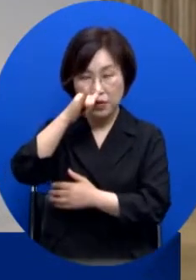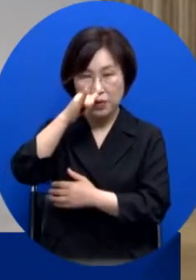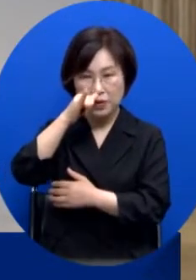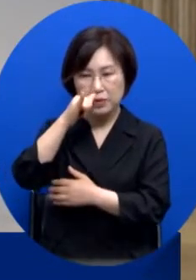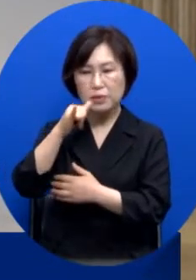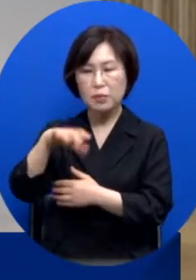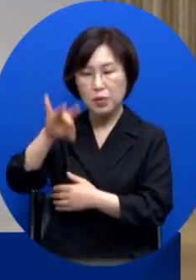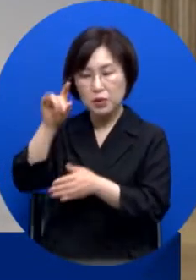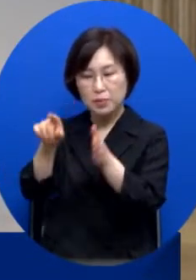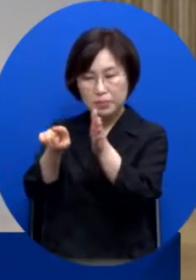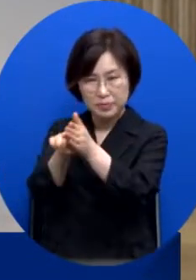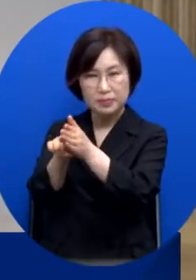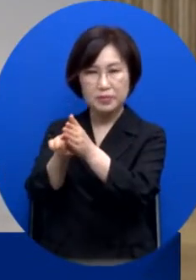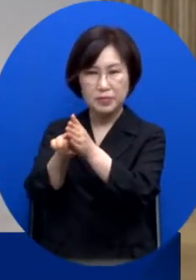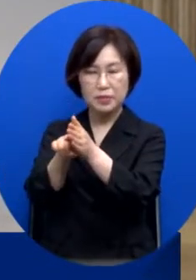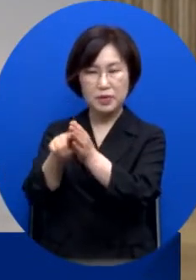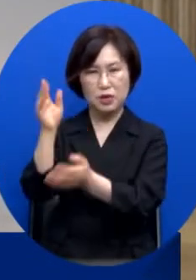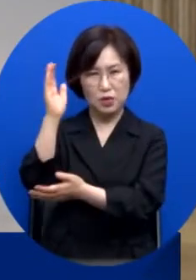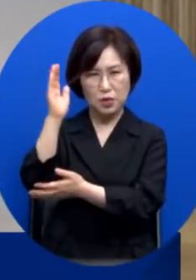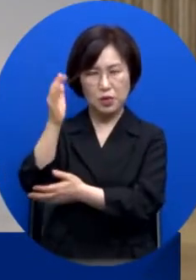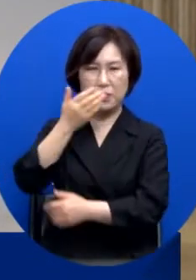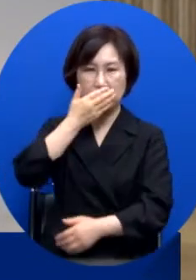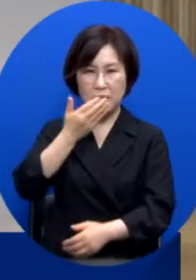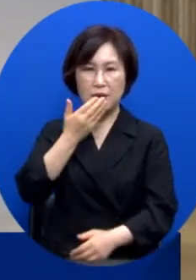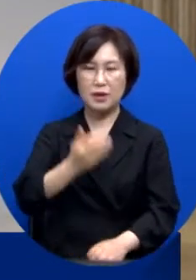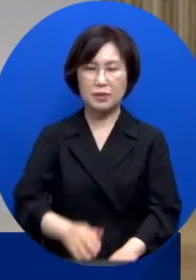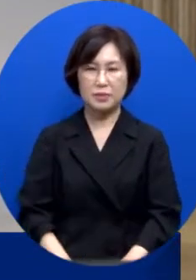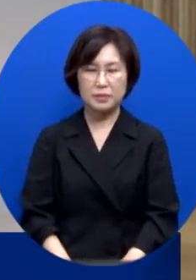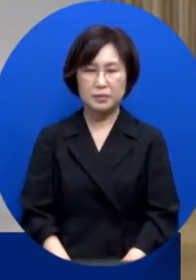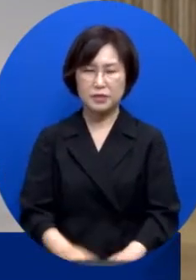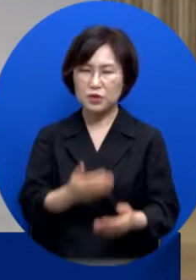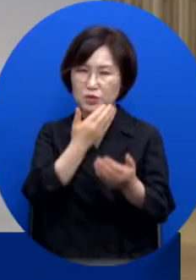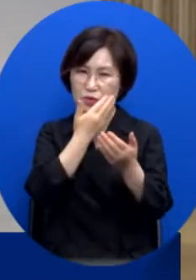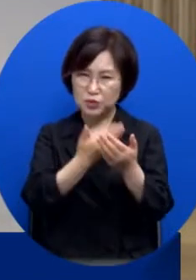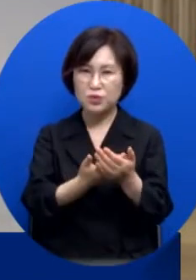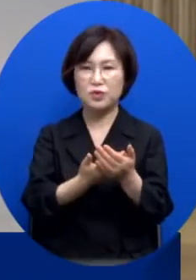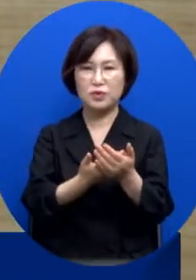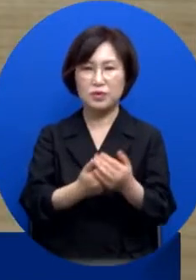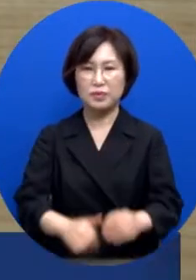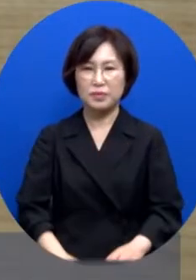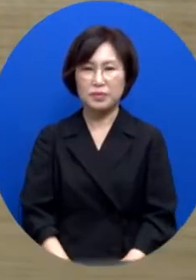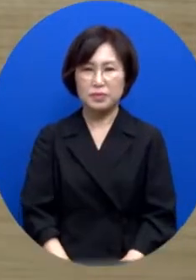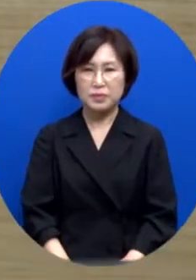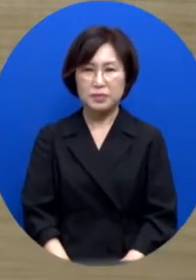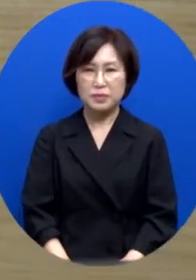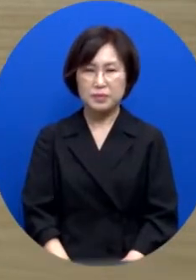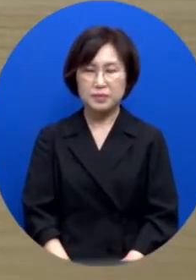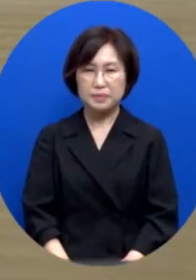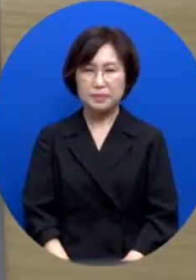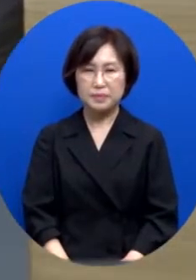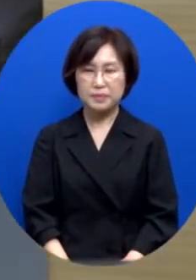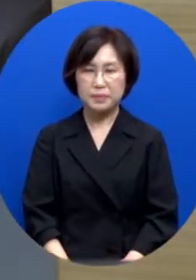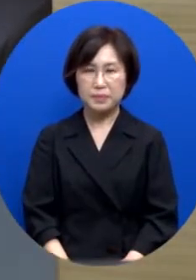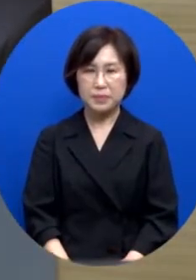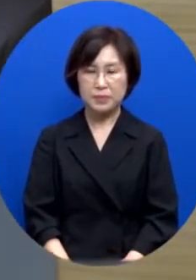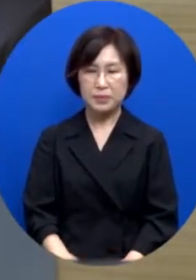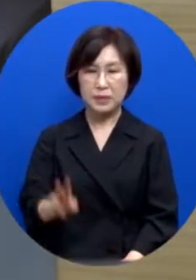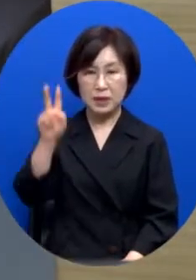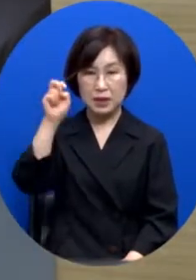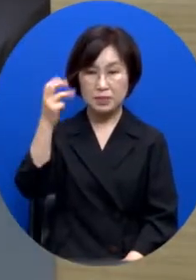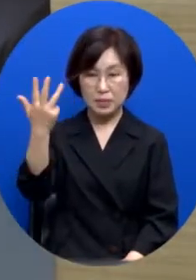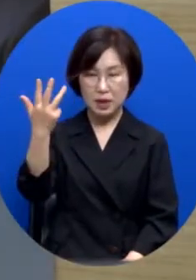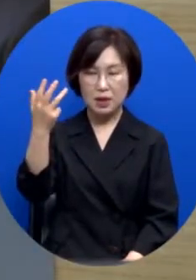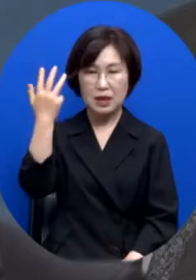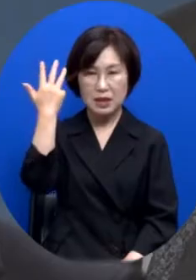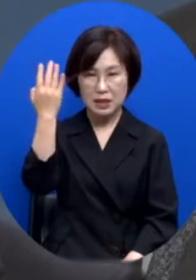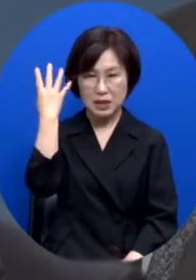믿어야 에 설교 사역을 할 수 있는 거죠 그게 핵심이라고 할 수 있겠습니다 28일 까지 4일 동안